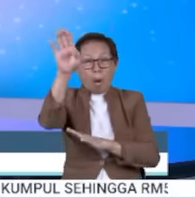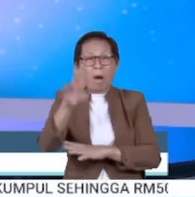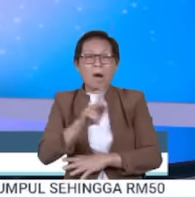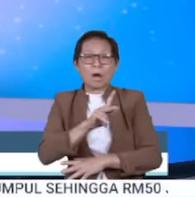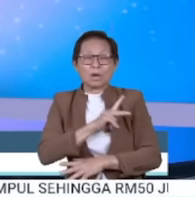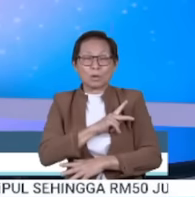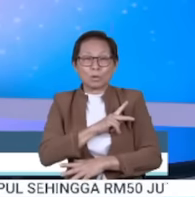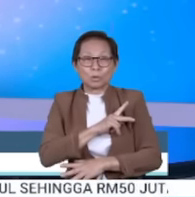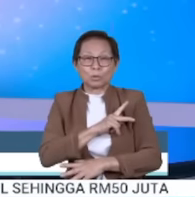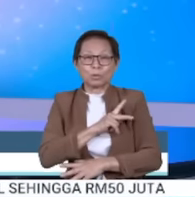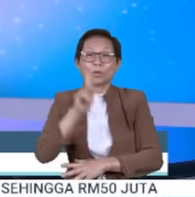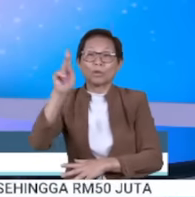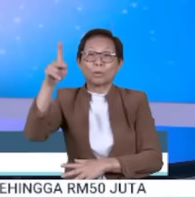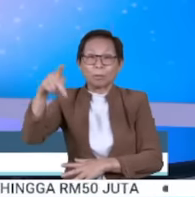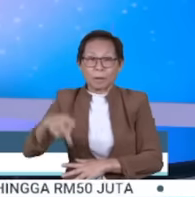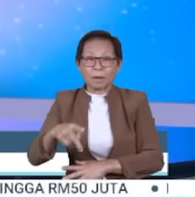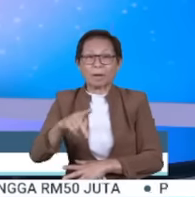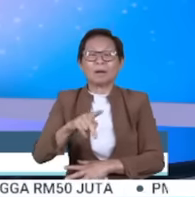selain Islam